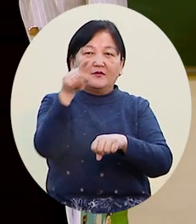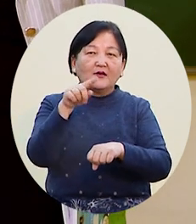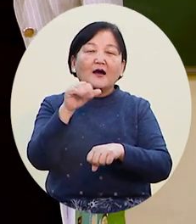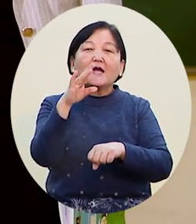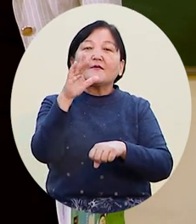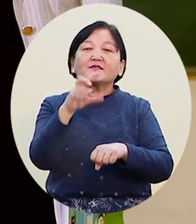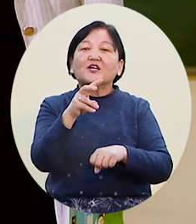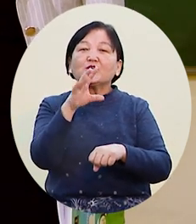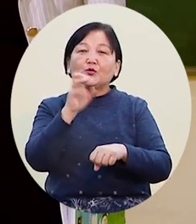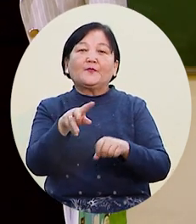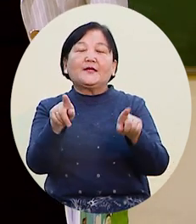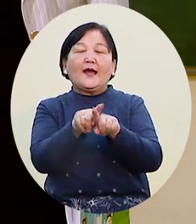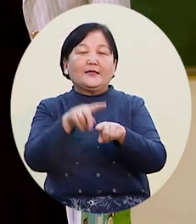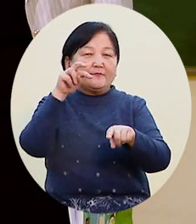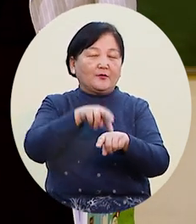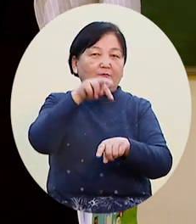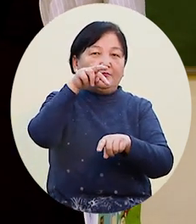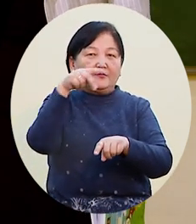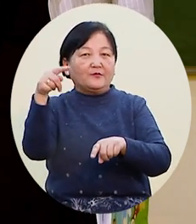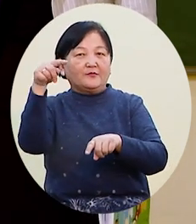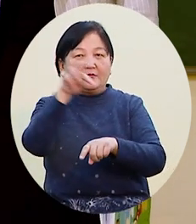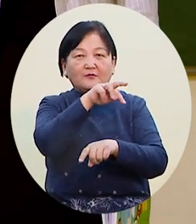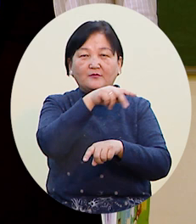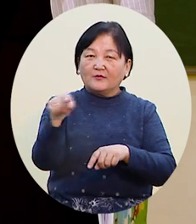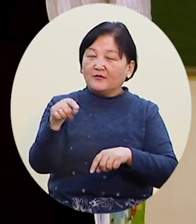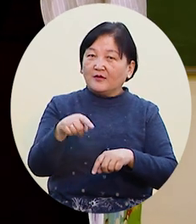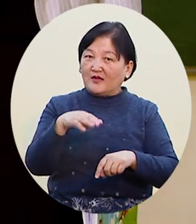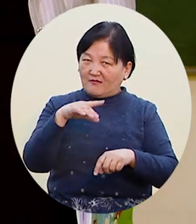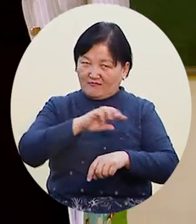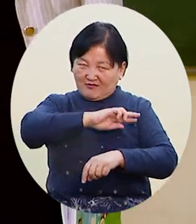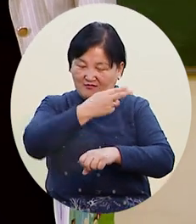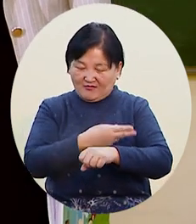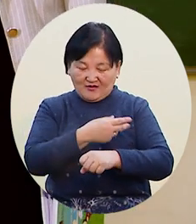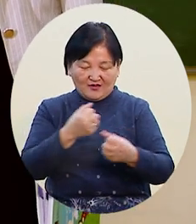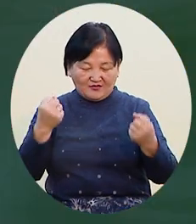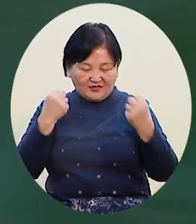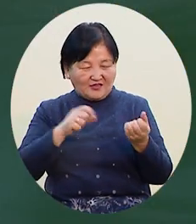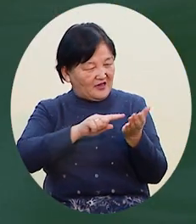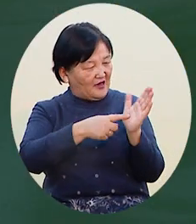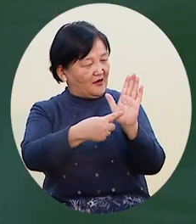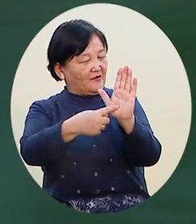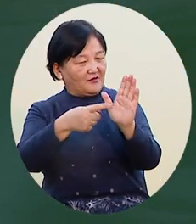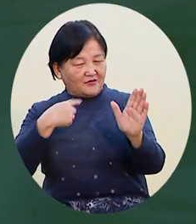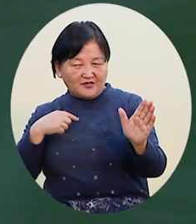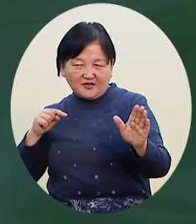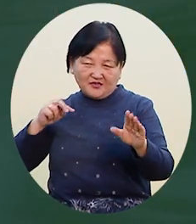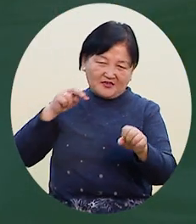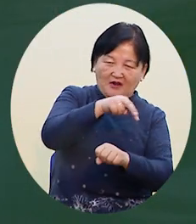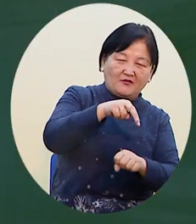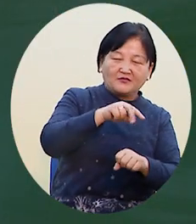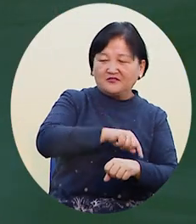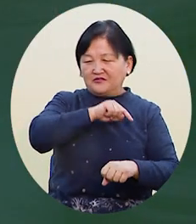шиг хурдлна тишээч бол төсөрж тэнхээ чадлаа харуулна ийшээч халипарайж, эд шидтэй